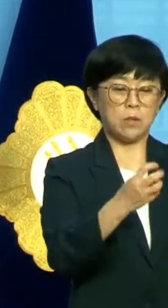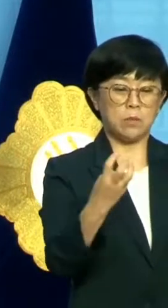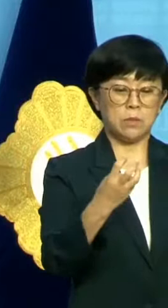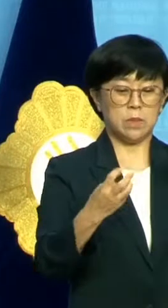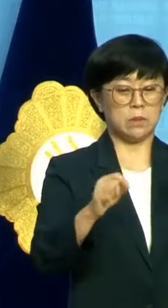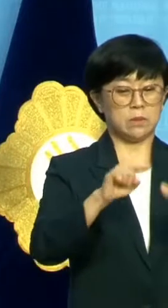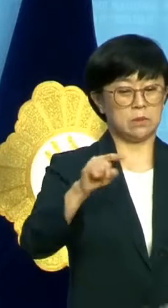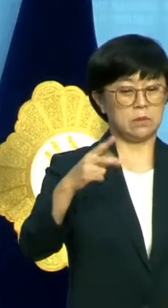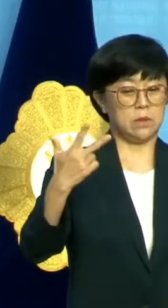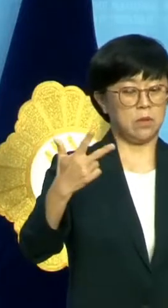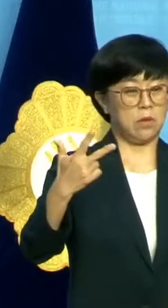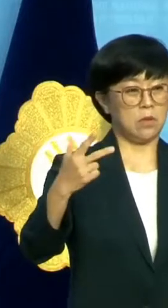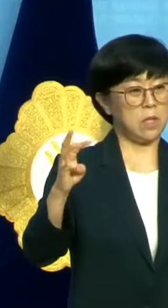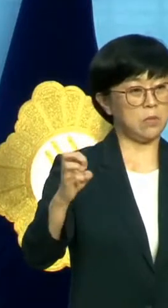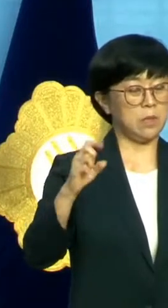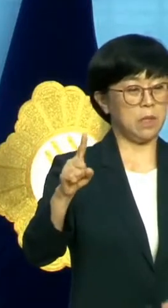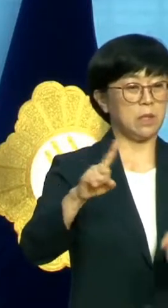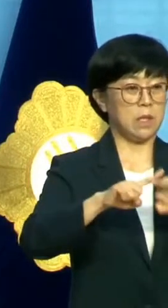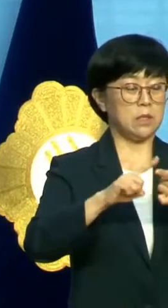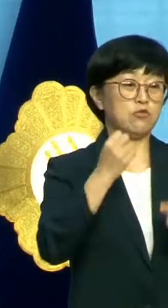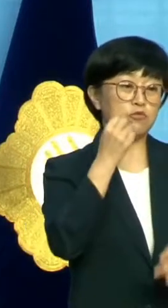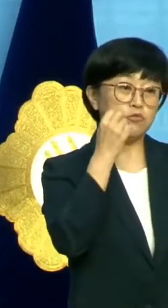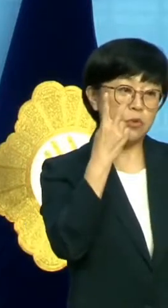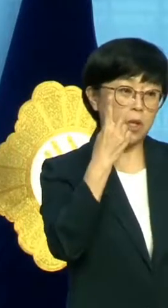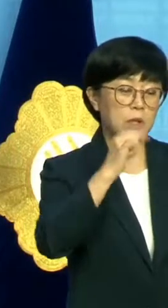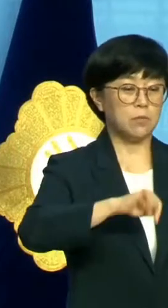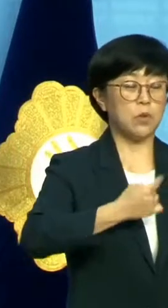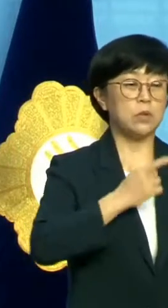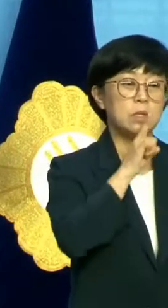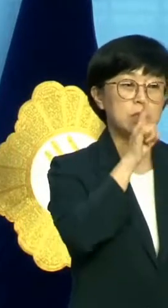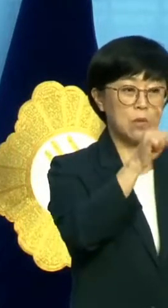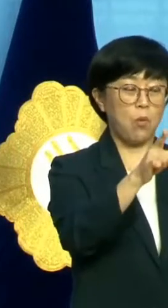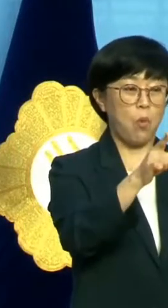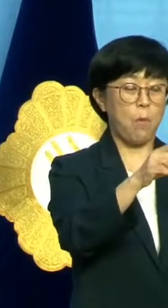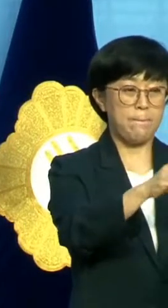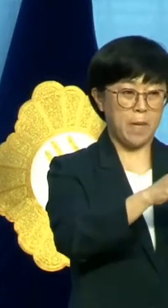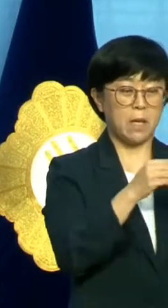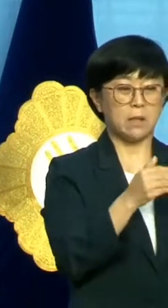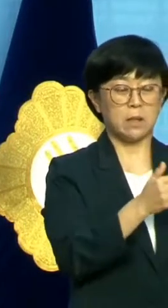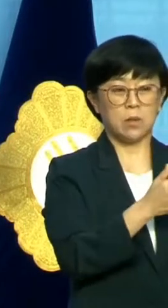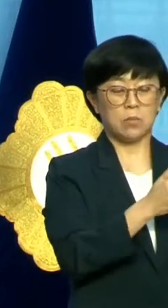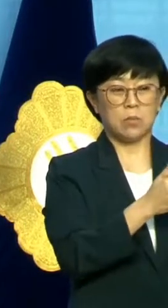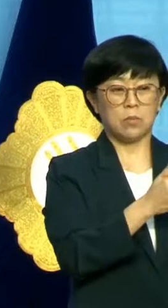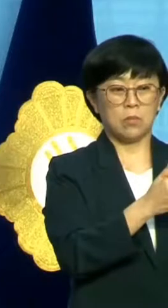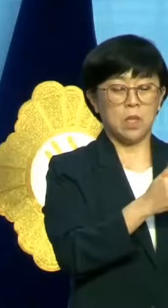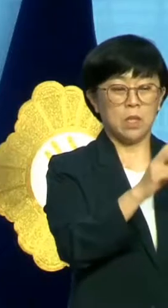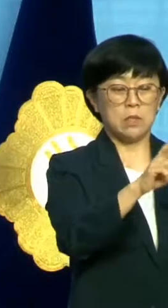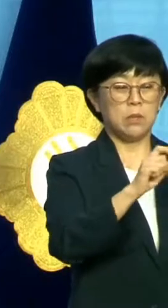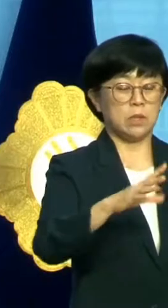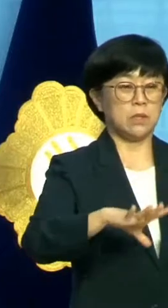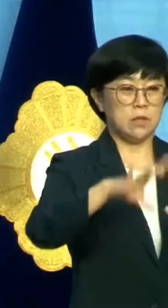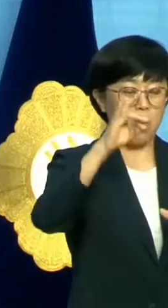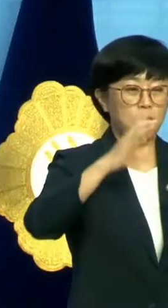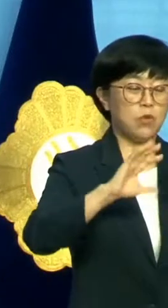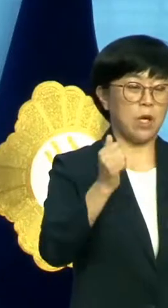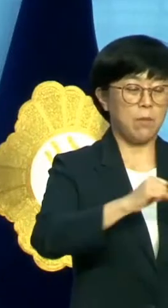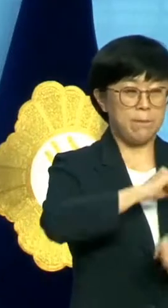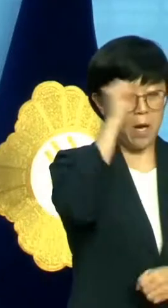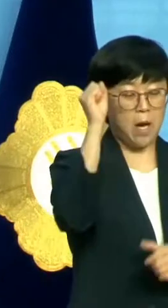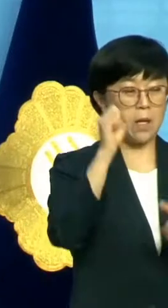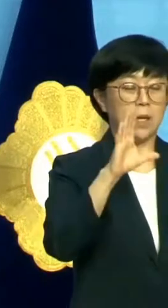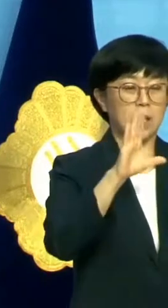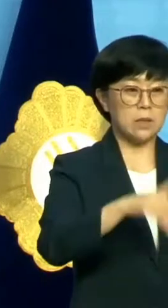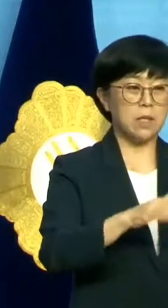31일까지 약 이게 올 관 본인의 신고를 접수 받았구요 제 11대 국회 초소 네온 채 스쳐 4 신고와